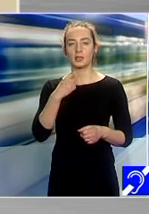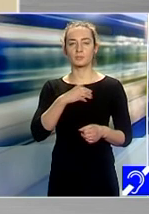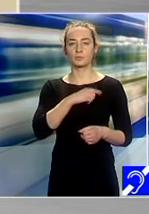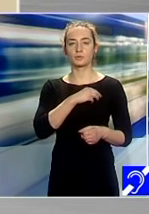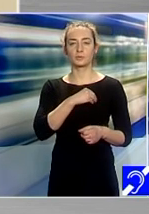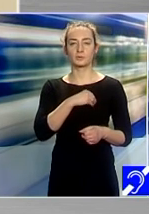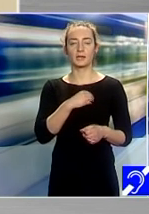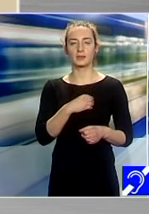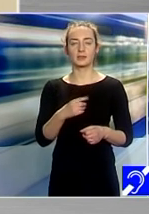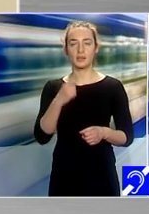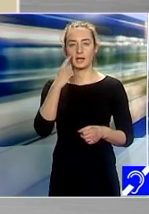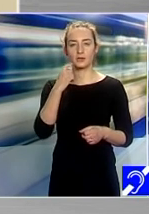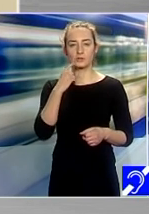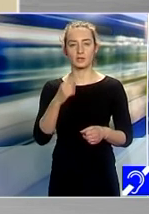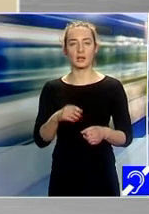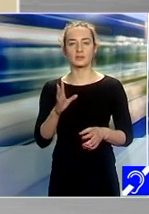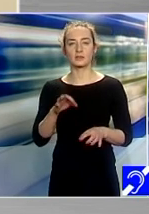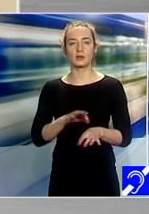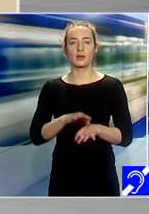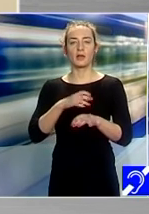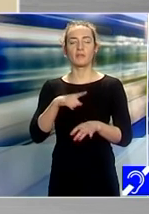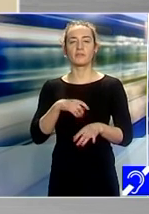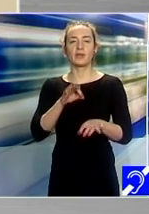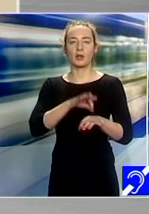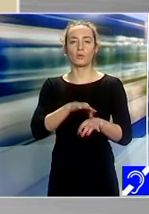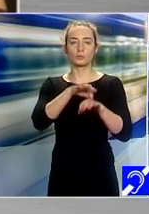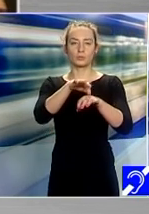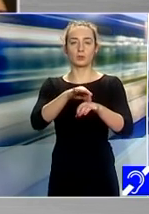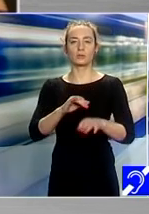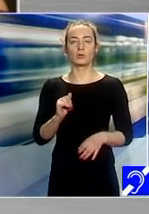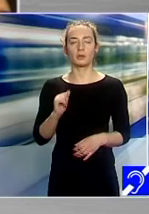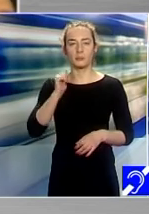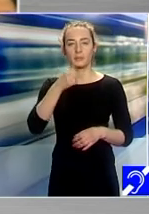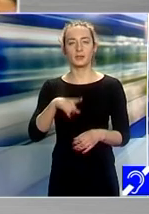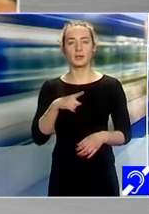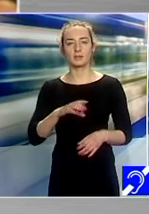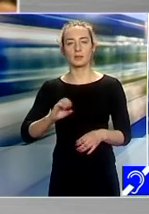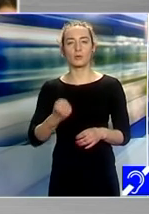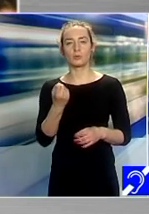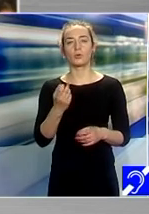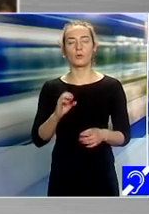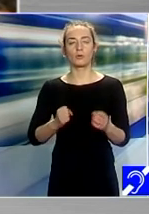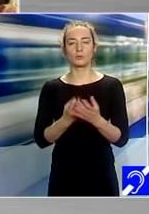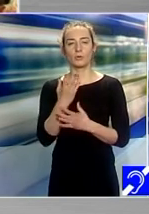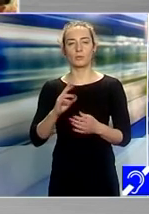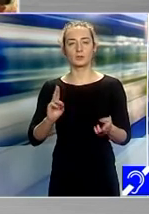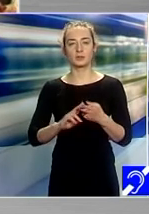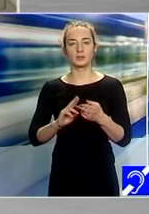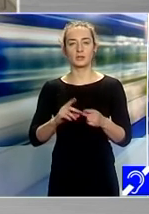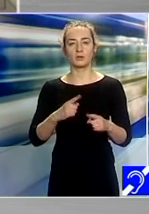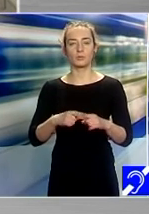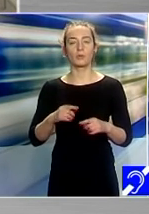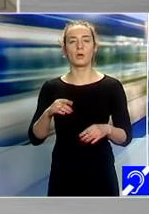de a-și dobândi calitățile de lider. Mâine va avea loc o nouă serie de întâlniri, inclusiv cu